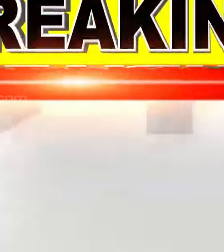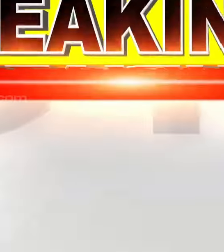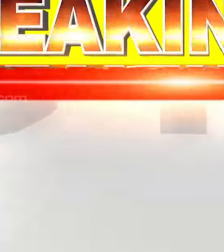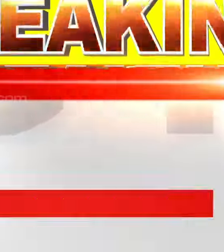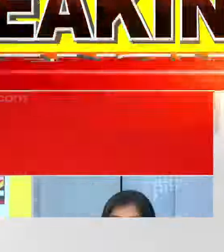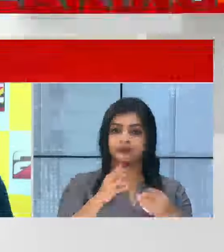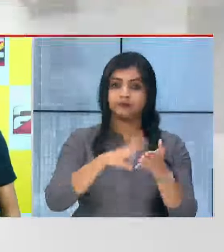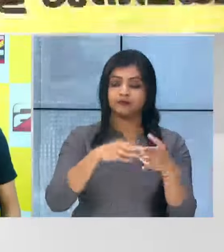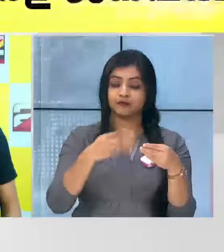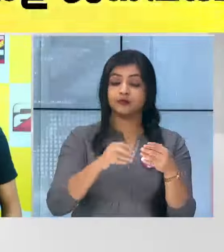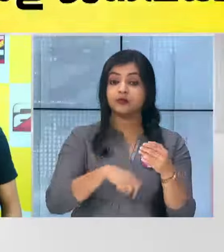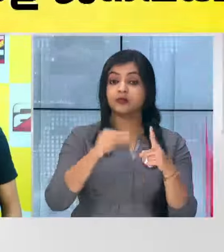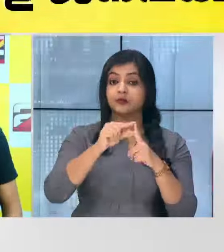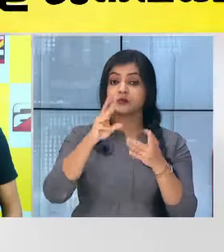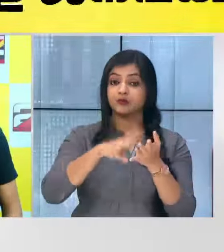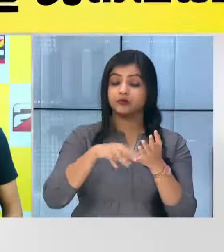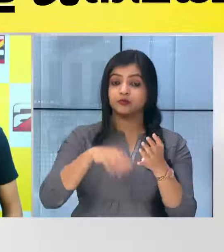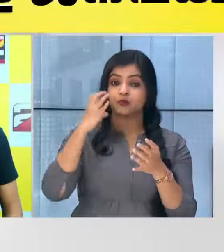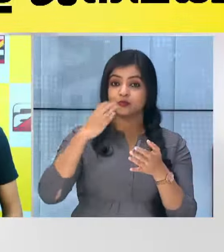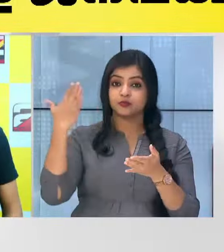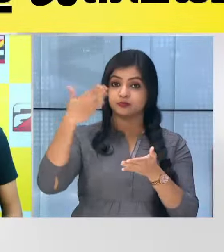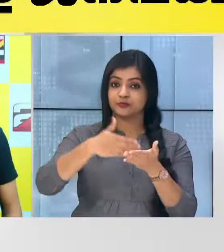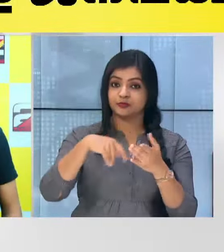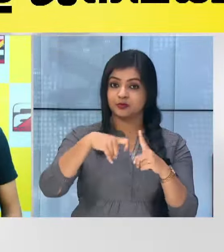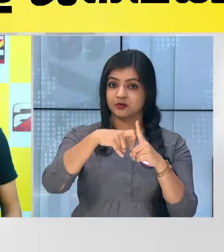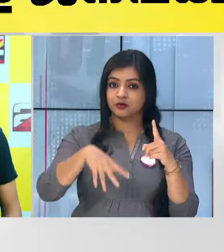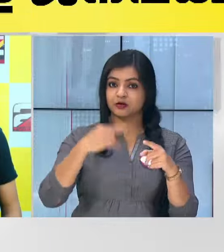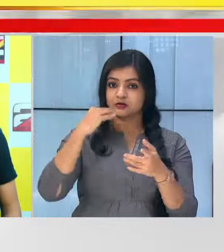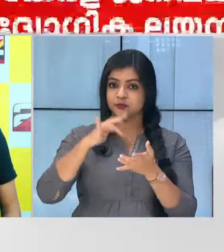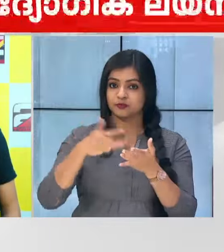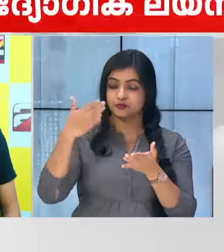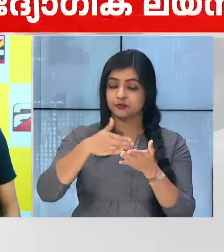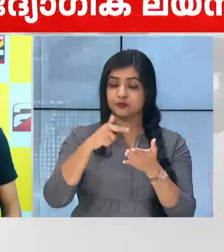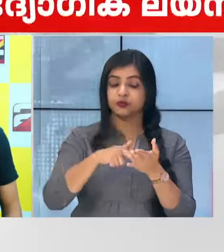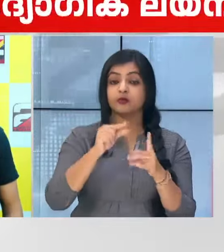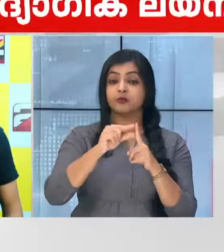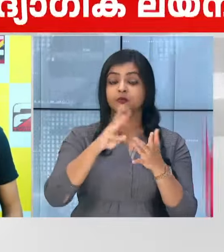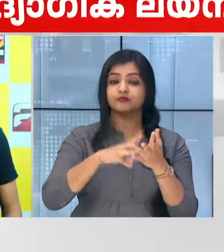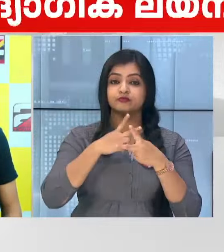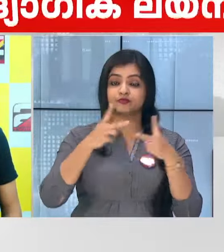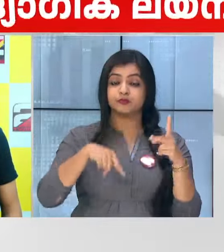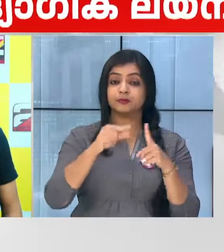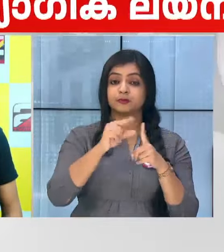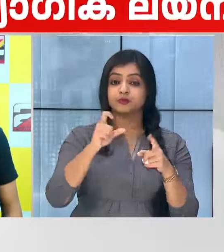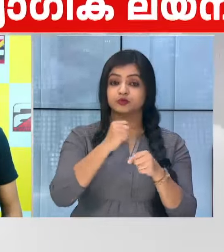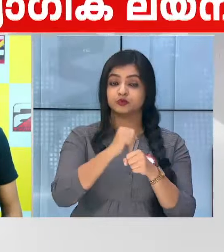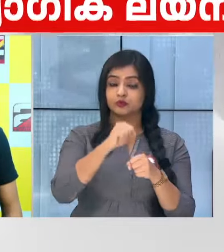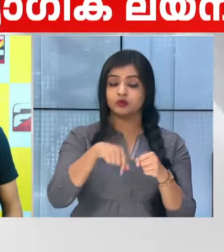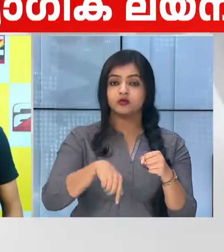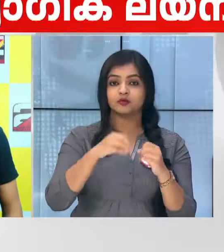എത്തിയിരിക്കുന്നു പ്രധാനമന്ത്രി ലയന സമ്മേളനം ഉദ്ഘാടനം ചെയ്യും ലയനം പ്രഖ്യാപിക്കും പിസി ജോർജിനെ സംബന്ധിച്ചിടത്തോളം